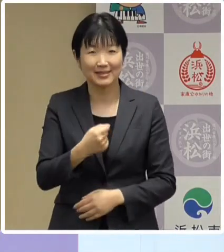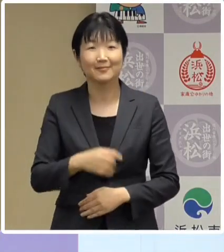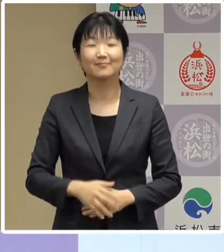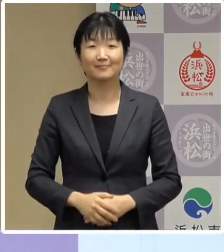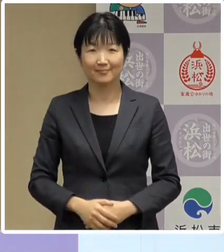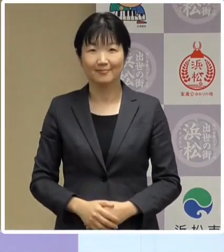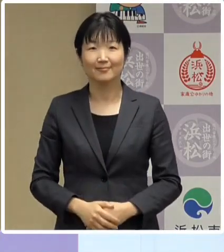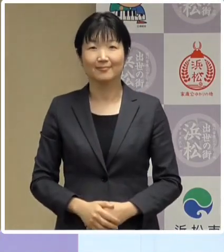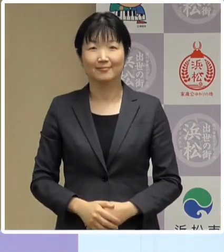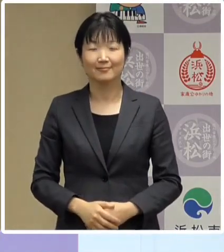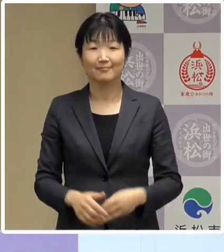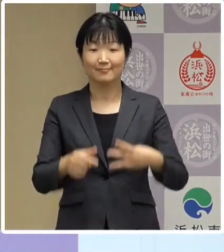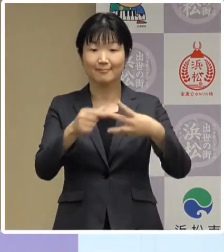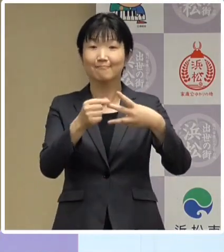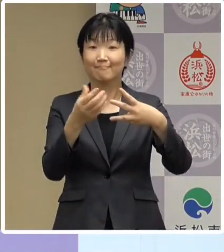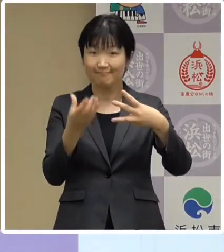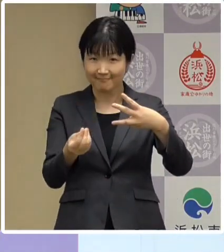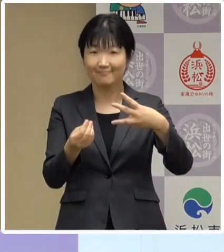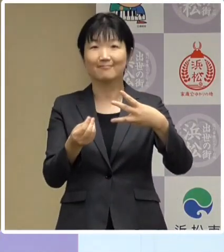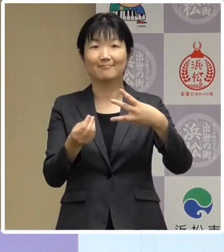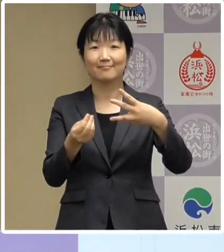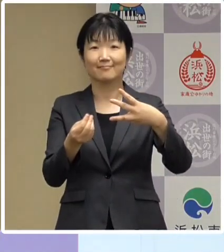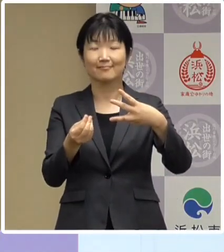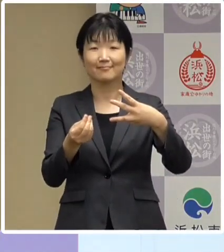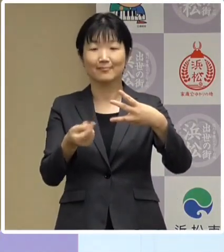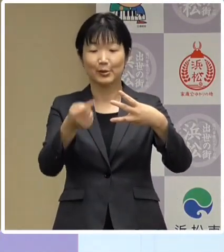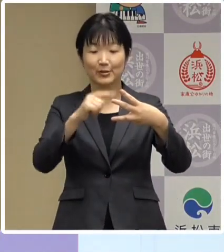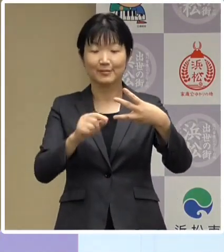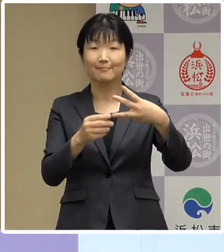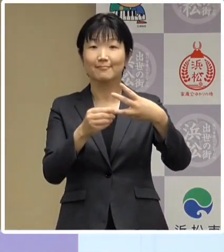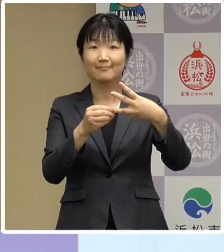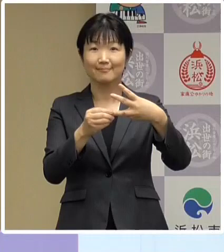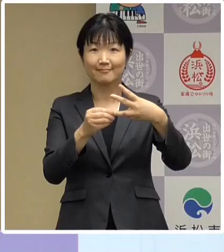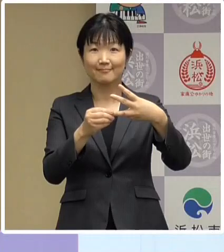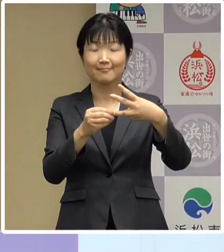います。2点目は以上でございます。